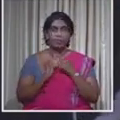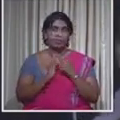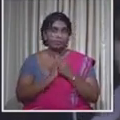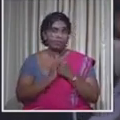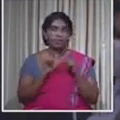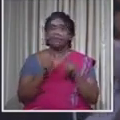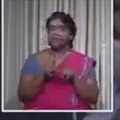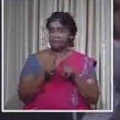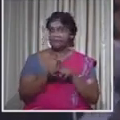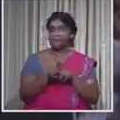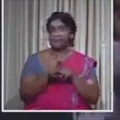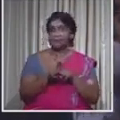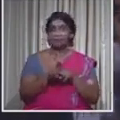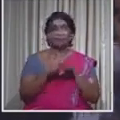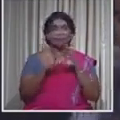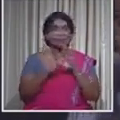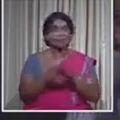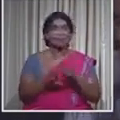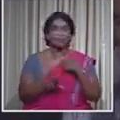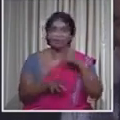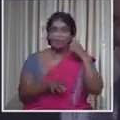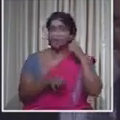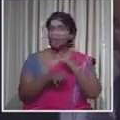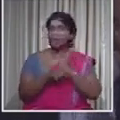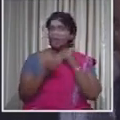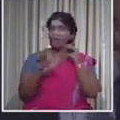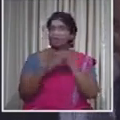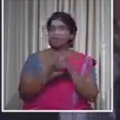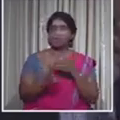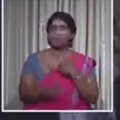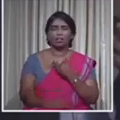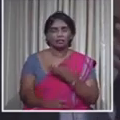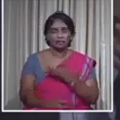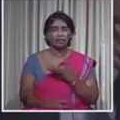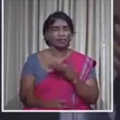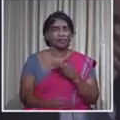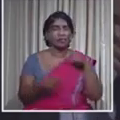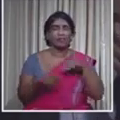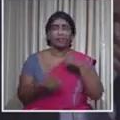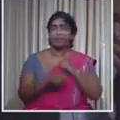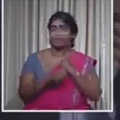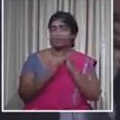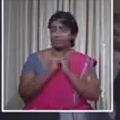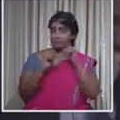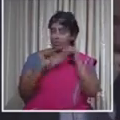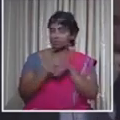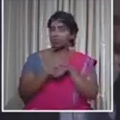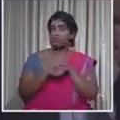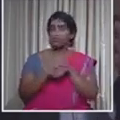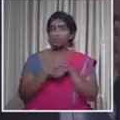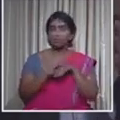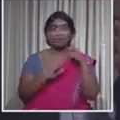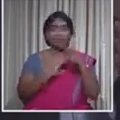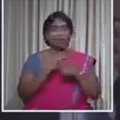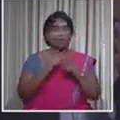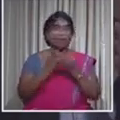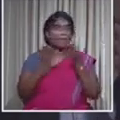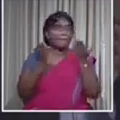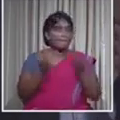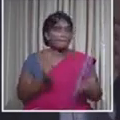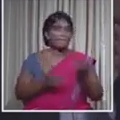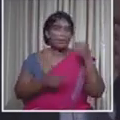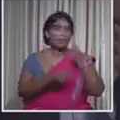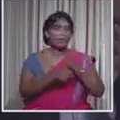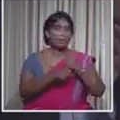විදියට. හැබැයි අපි දන්නවා රාජ්‍ය සේවයේ තියෙන කලකිරීම. අද රාජ්‍ය සේවය රටට බරක් කියලාම මේ